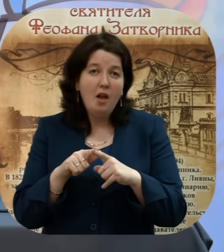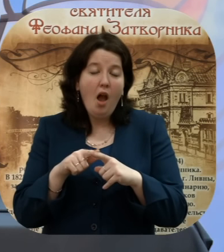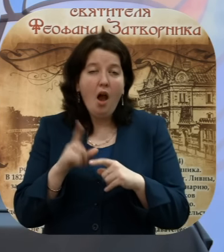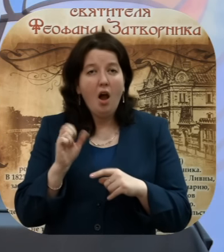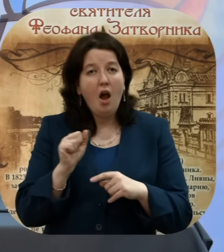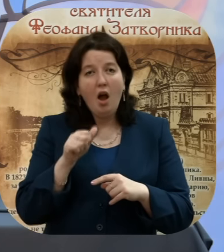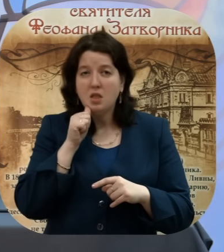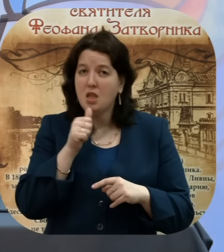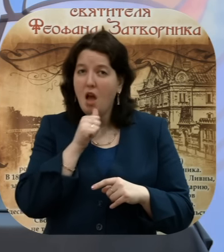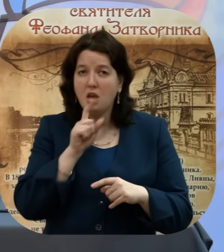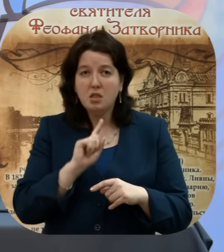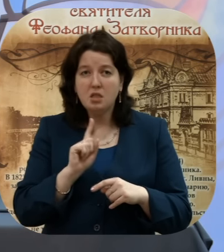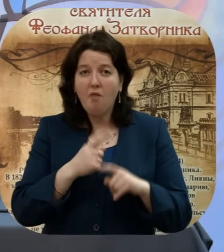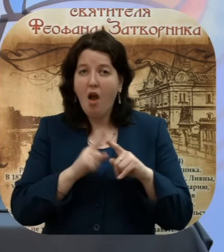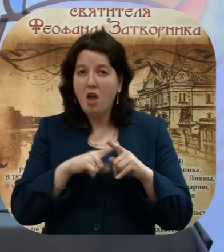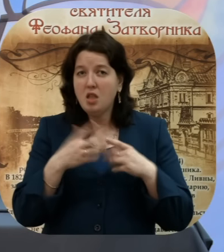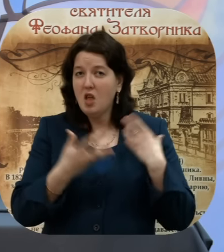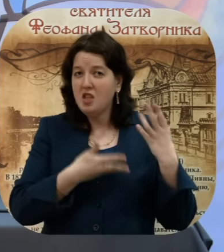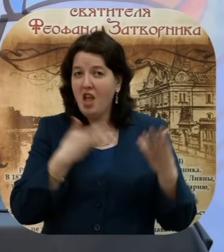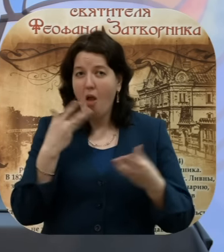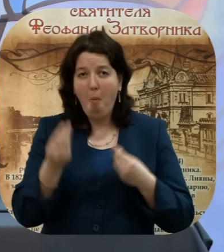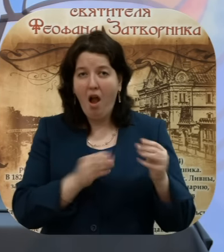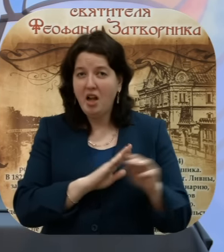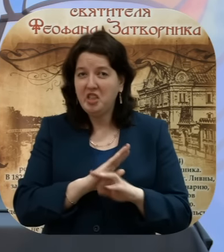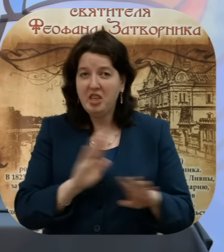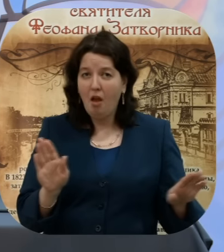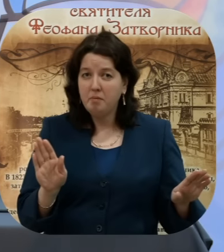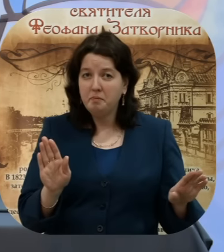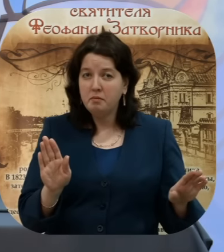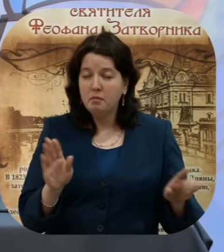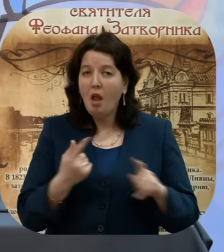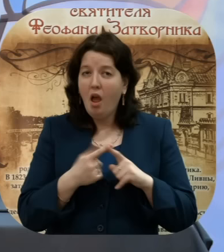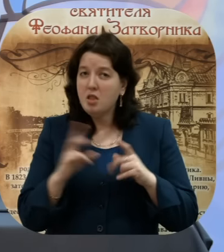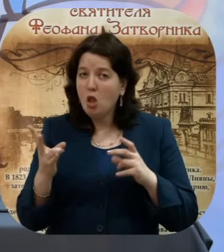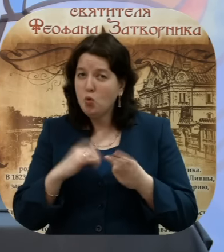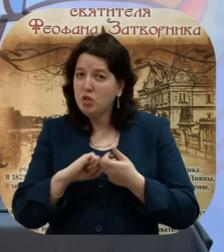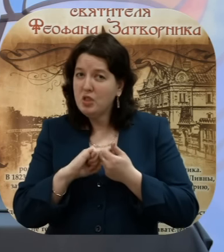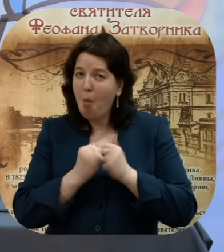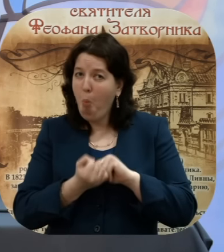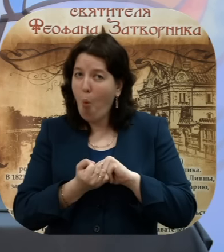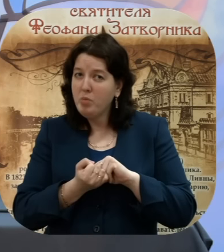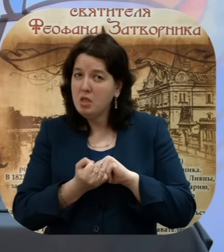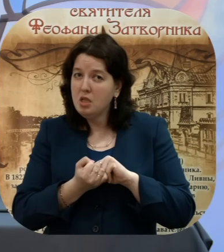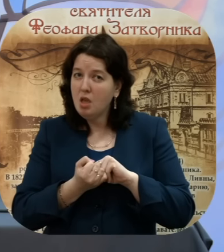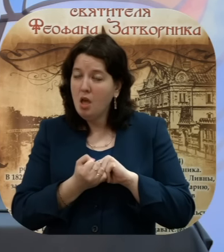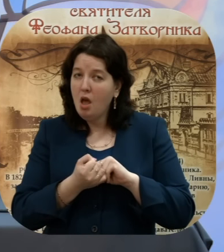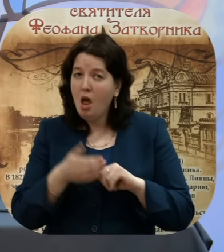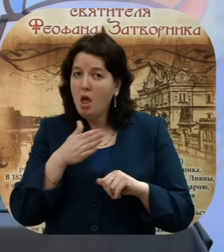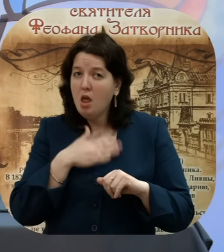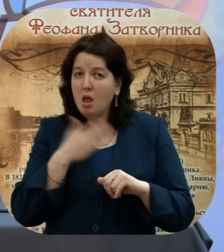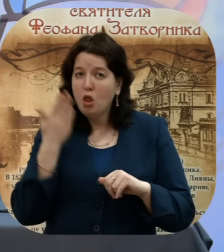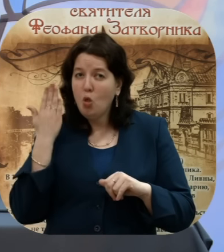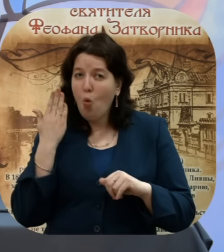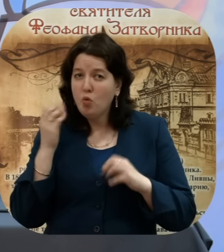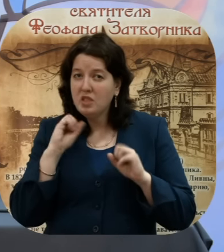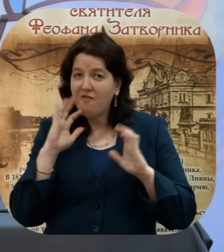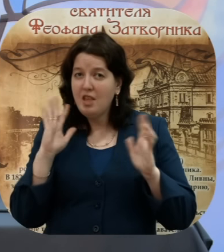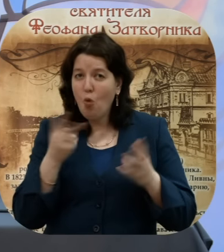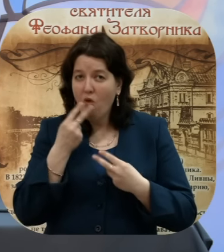Таинство – это не магия. Надо запомнить, Дух Святой видит